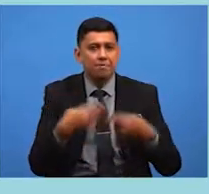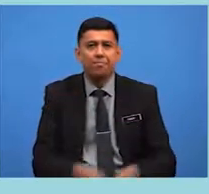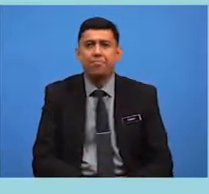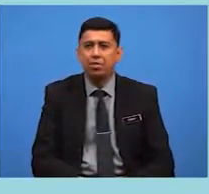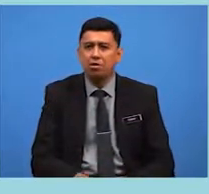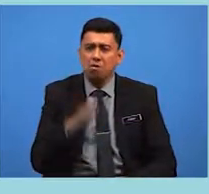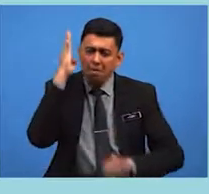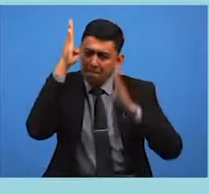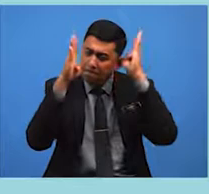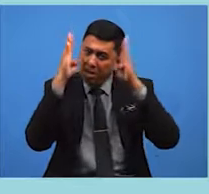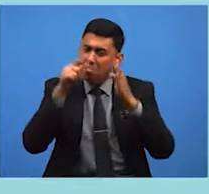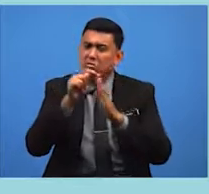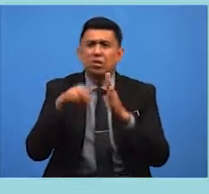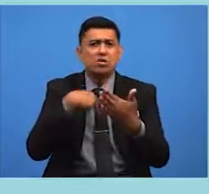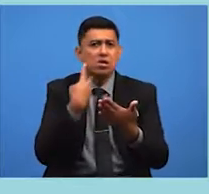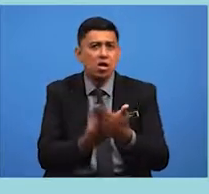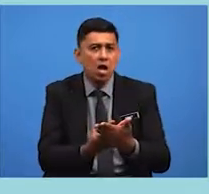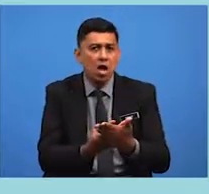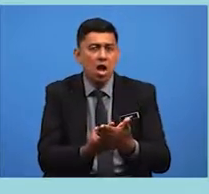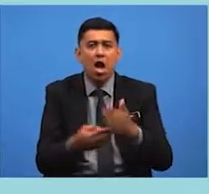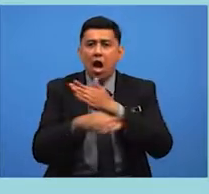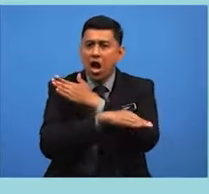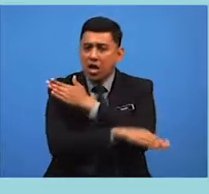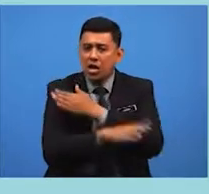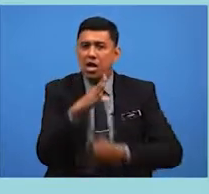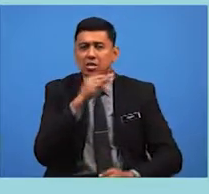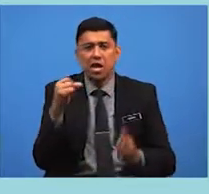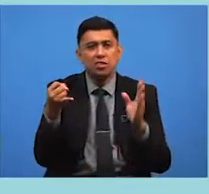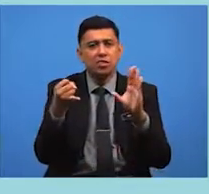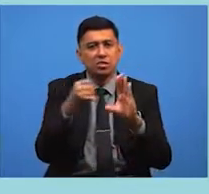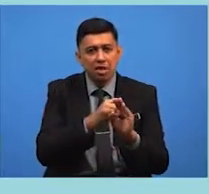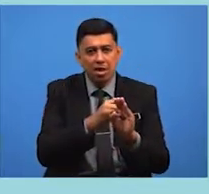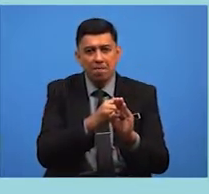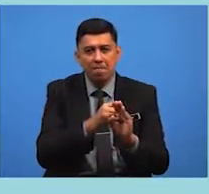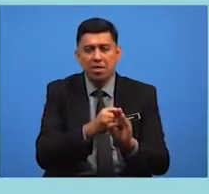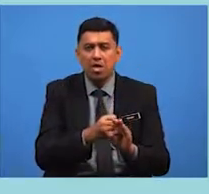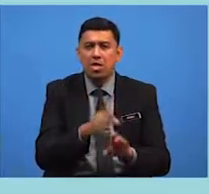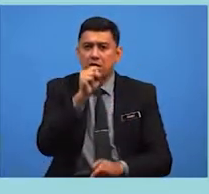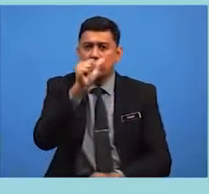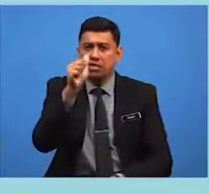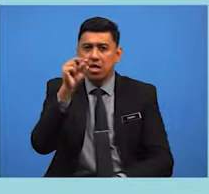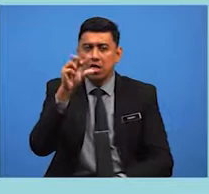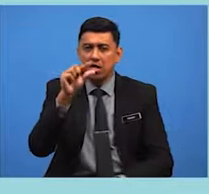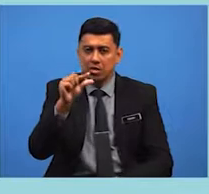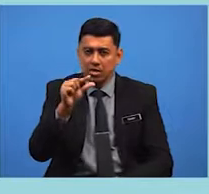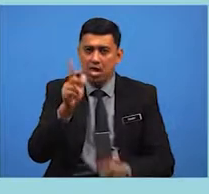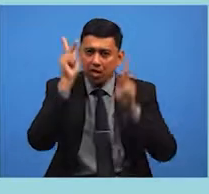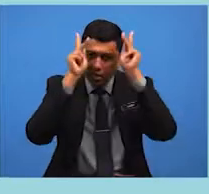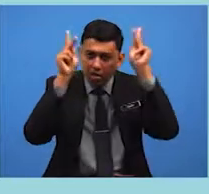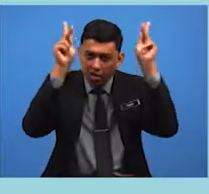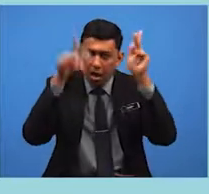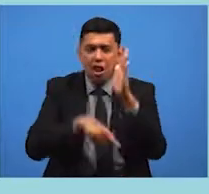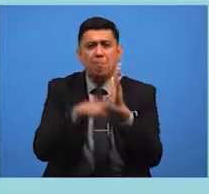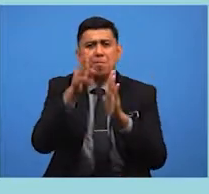Bimbang tersadung akar dan jerat. Sang kijang lebih berhati-hati menapak.